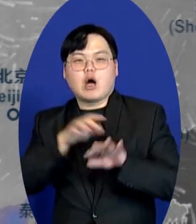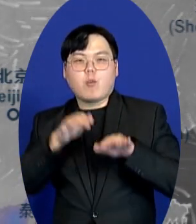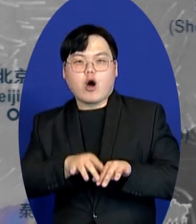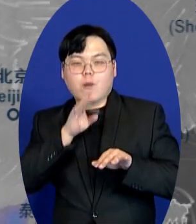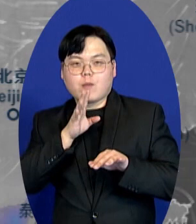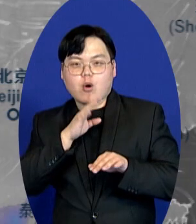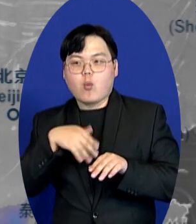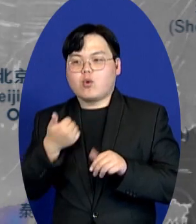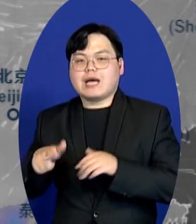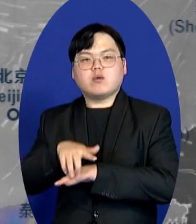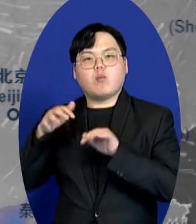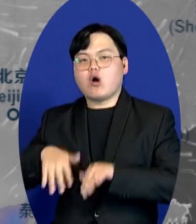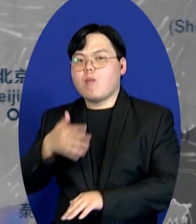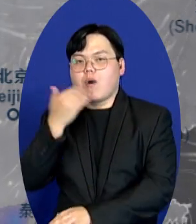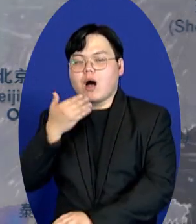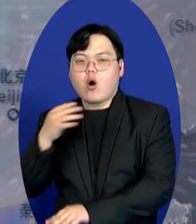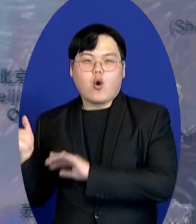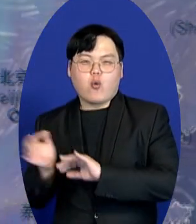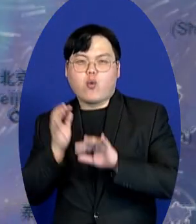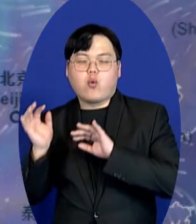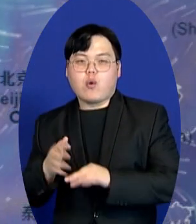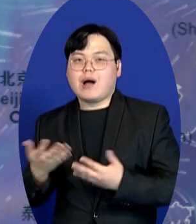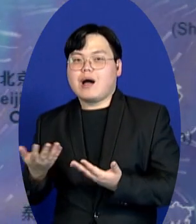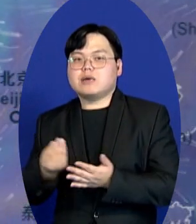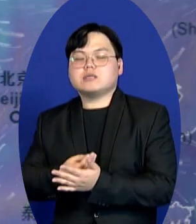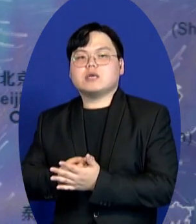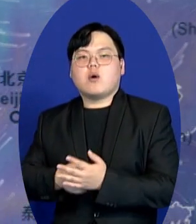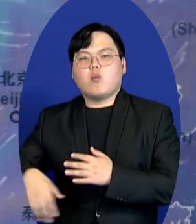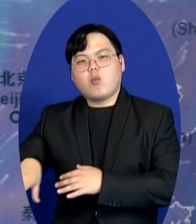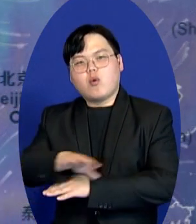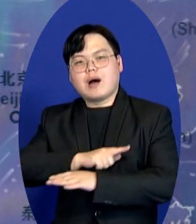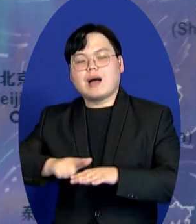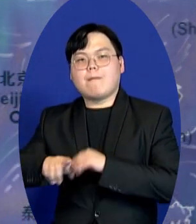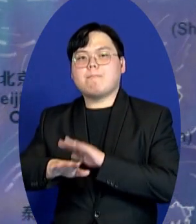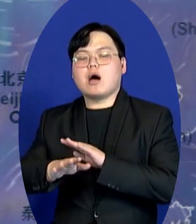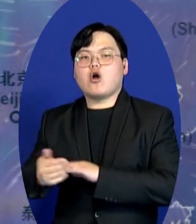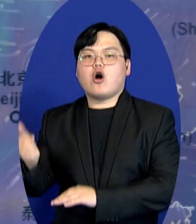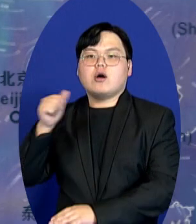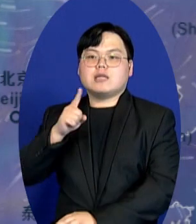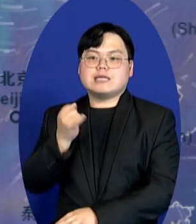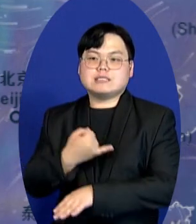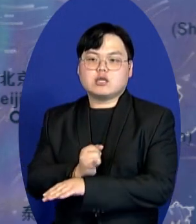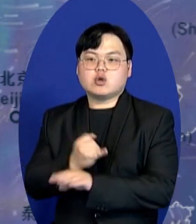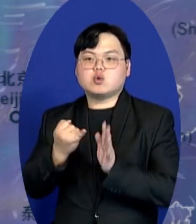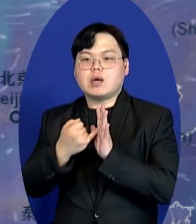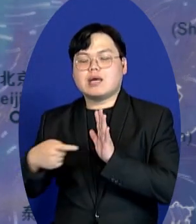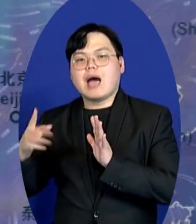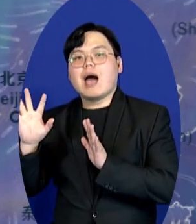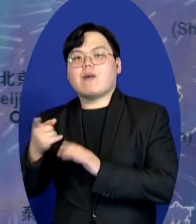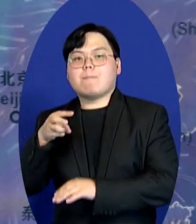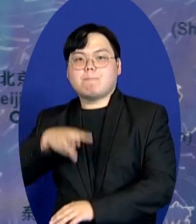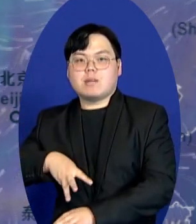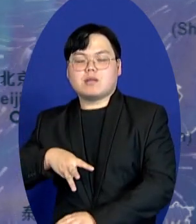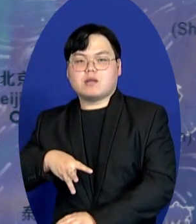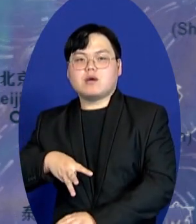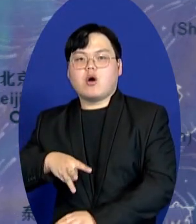бус нутгаараа авалт бороо орохгүй. Салны хурд болоод чиглэлийн хувьд авч үзвэл ихэх нутгаар баруун хойноос секундэд 6-аас 11 метр хүрч